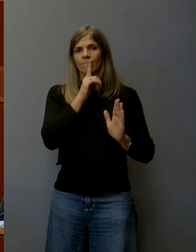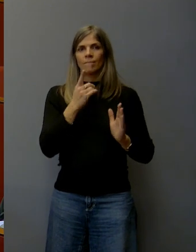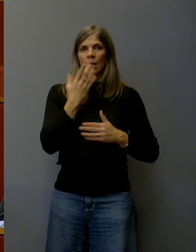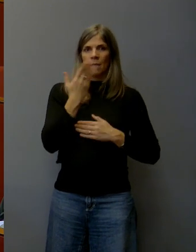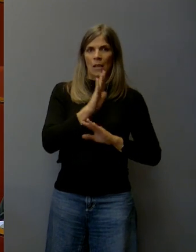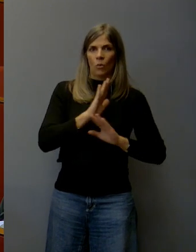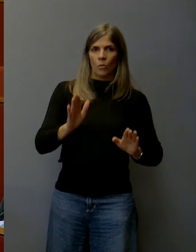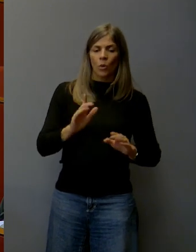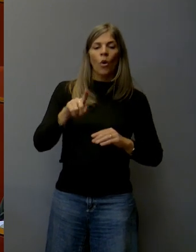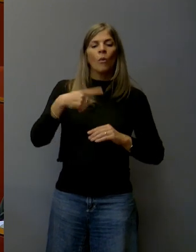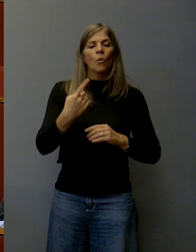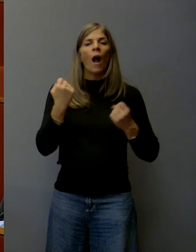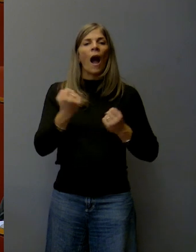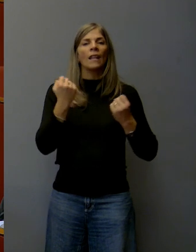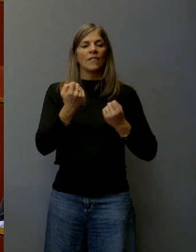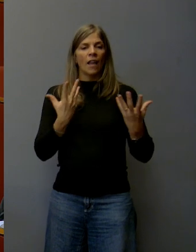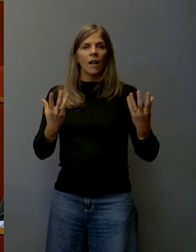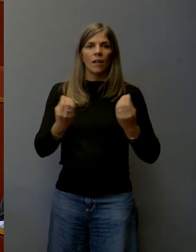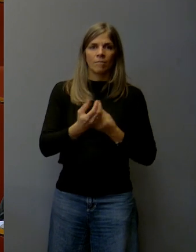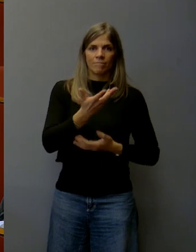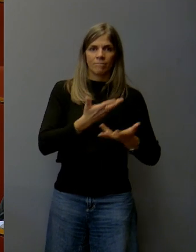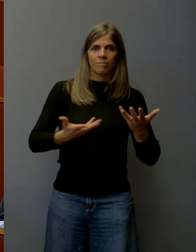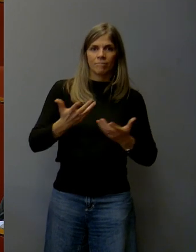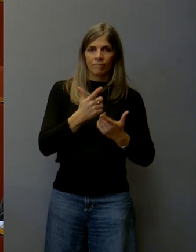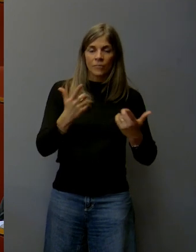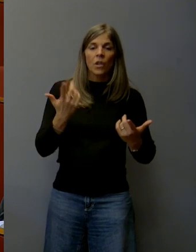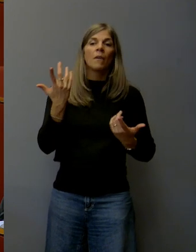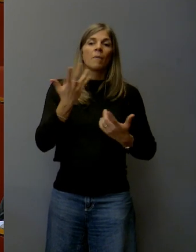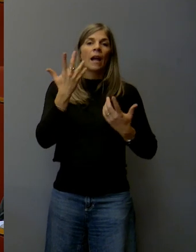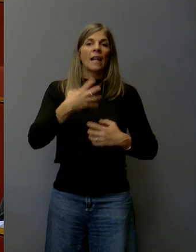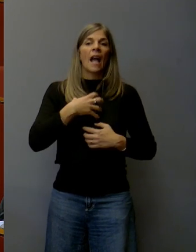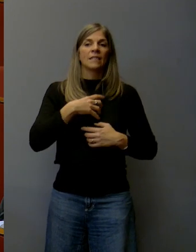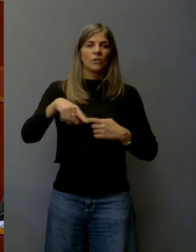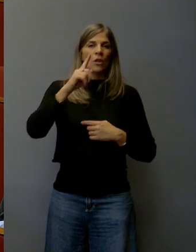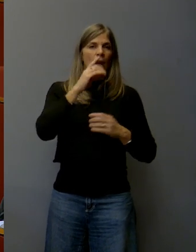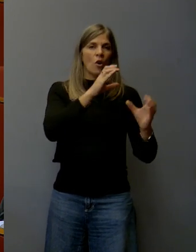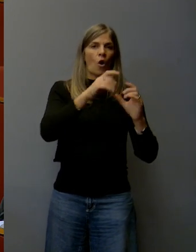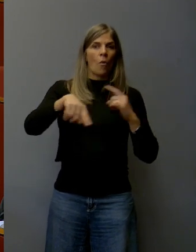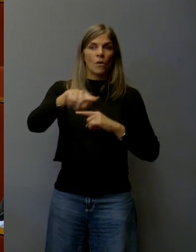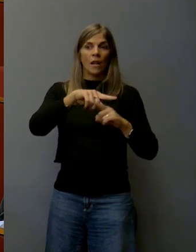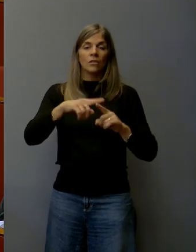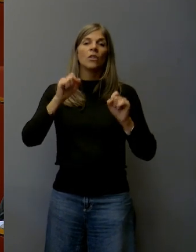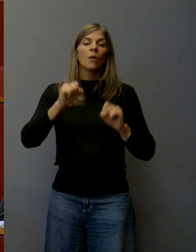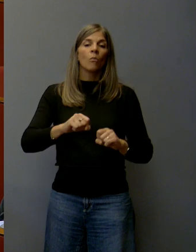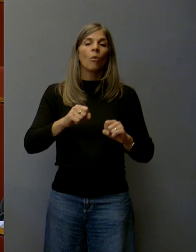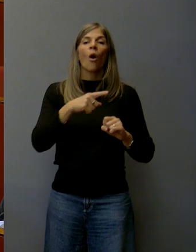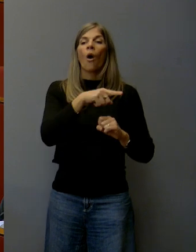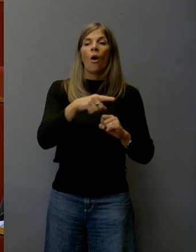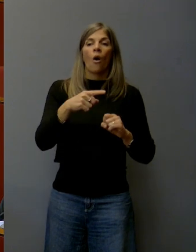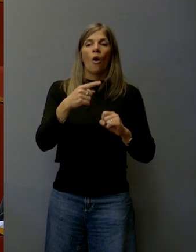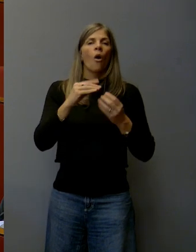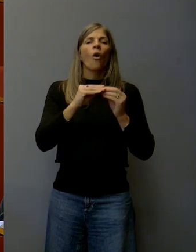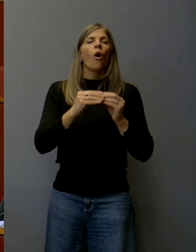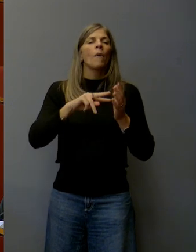attività concertate anche qua magari tra assessore parlatevi su Come combattere questo fenomeno che è